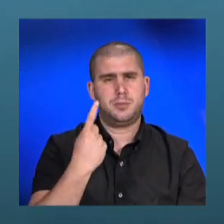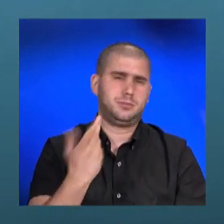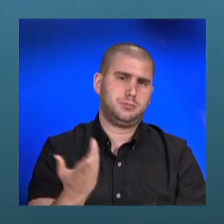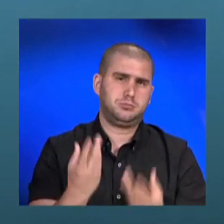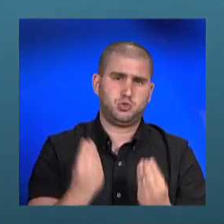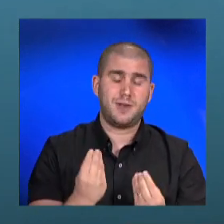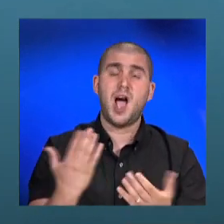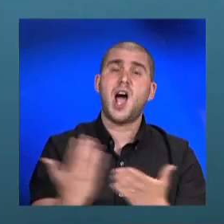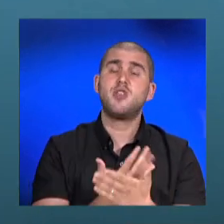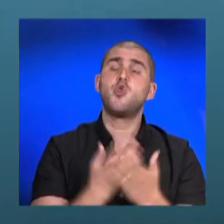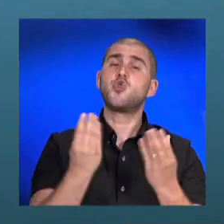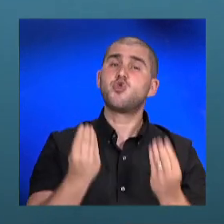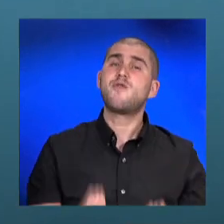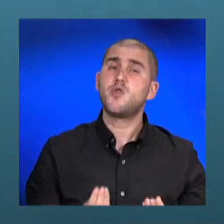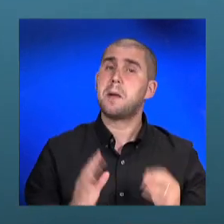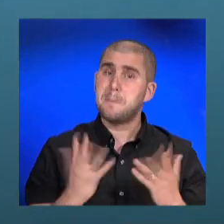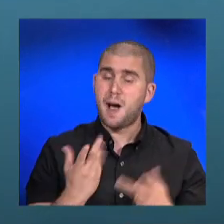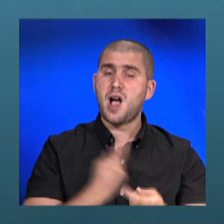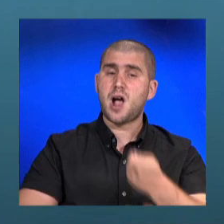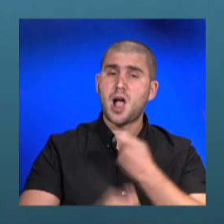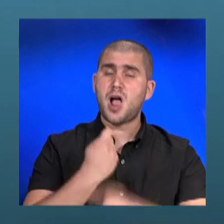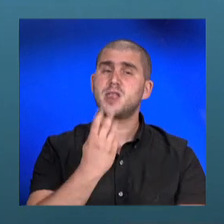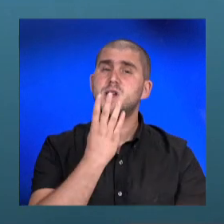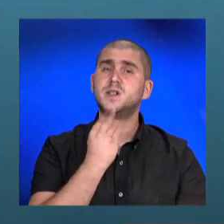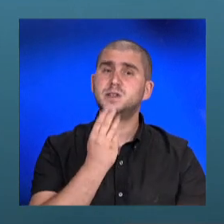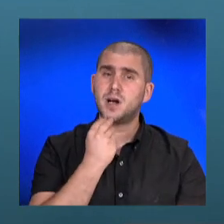הן שכלכלת ישראל מתאוששת.